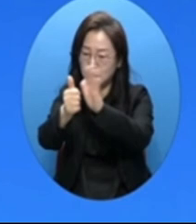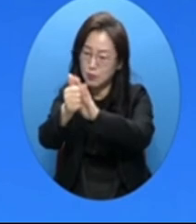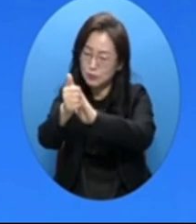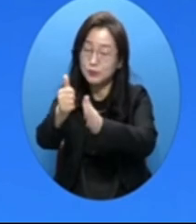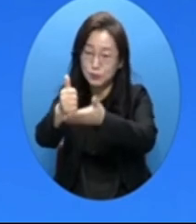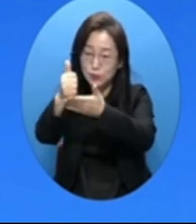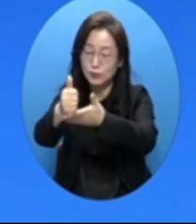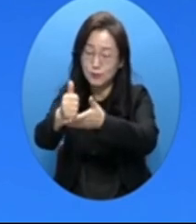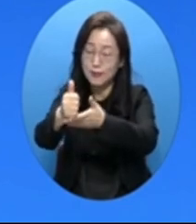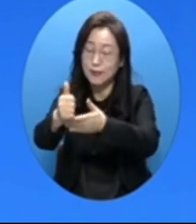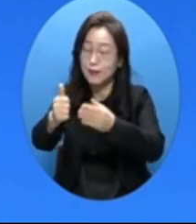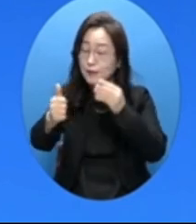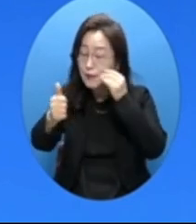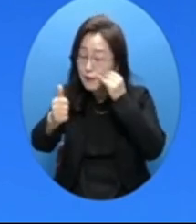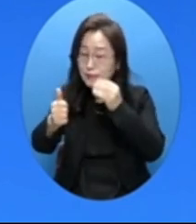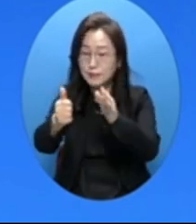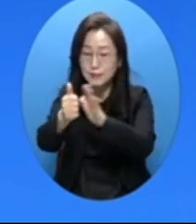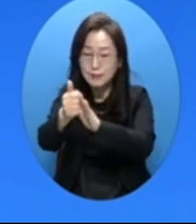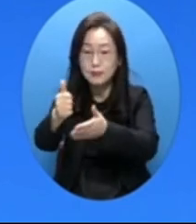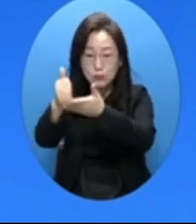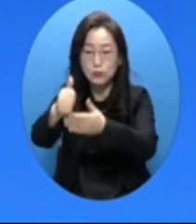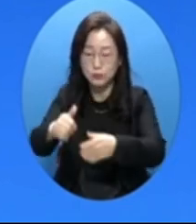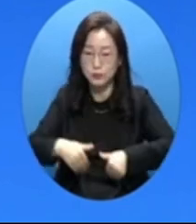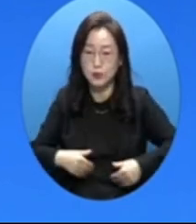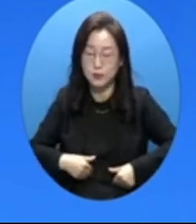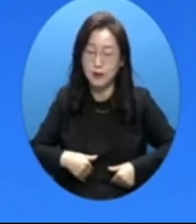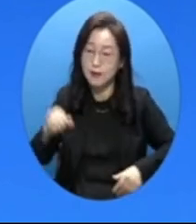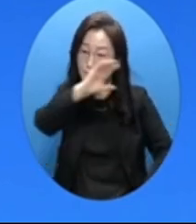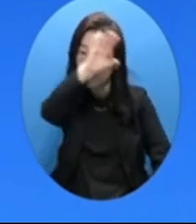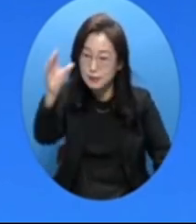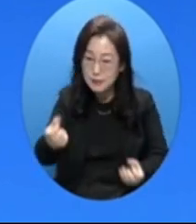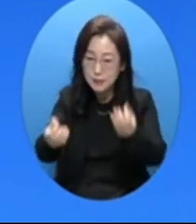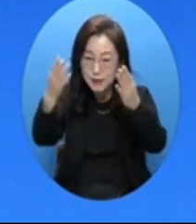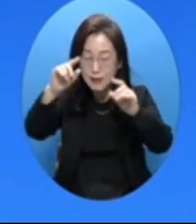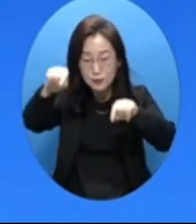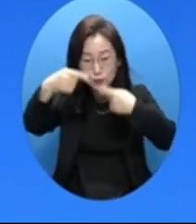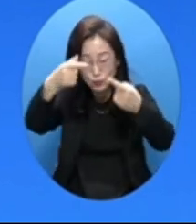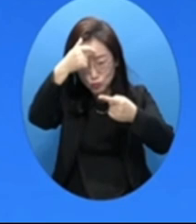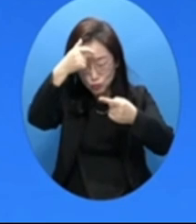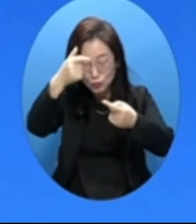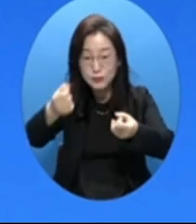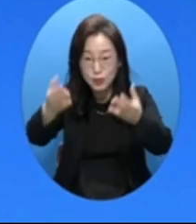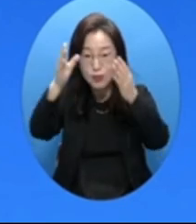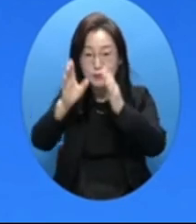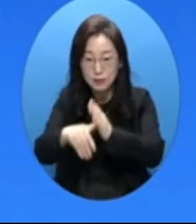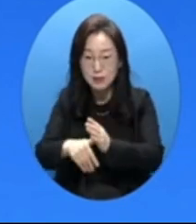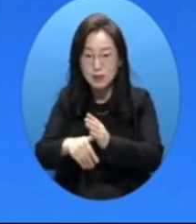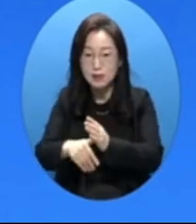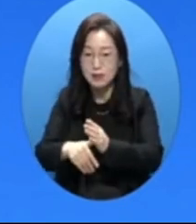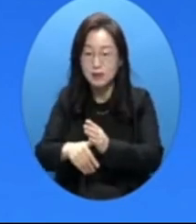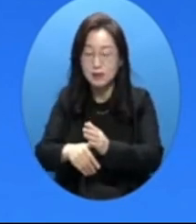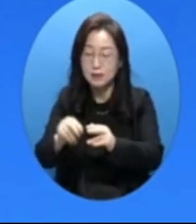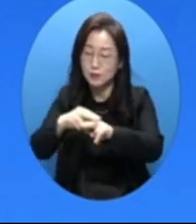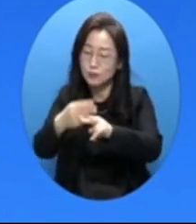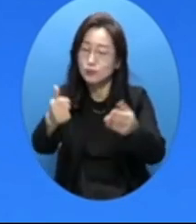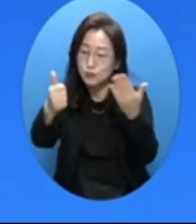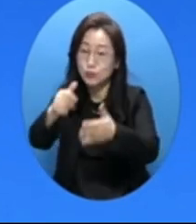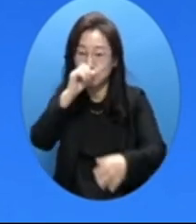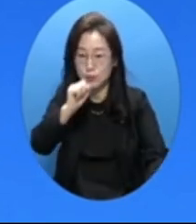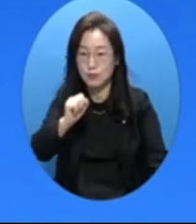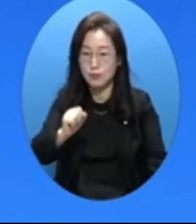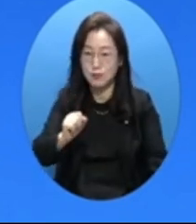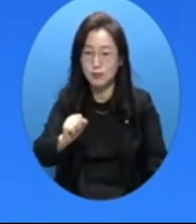하고 크리스마스 때나이 구정 때 이런 때 선물도 갖다 드리고 그래서 주님의 사랑을 표현해야지